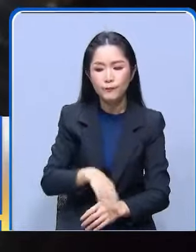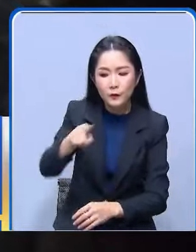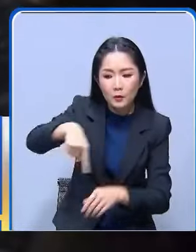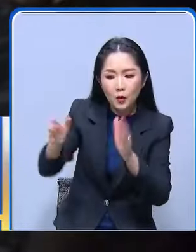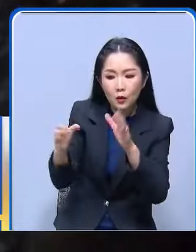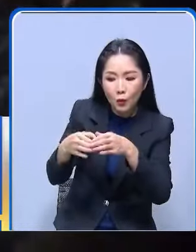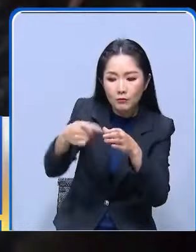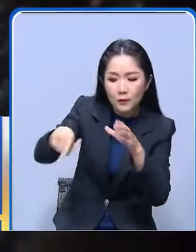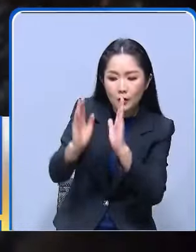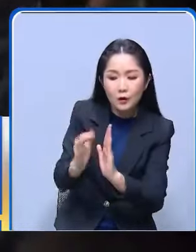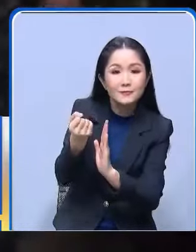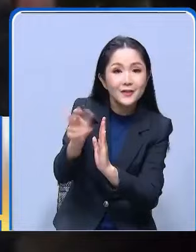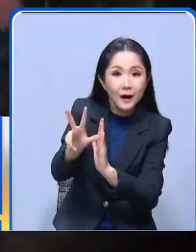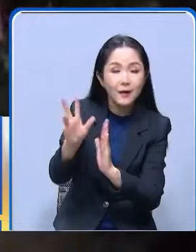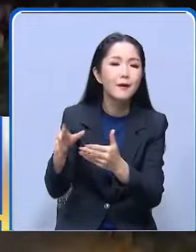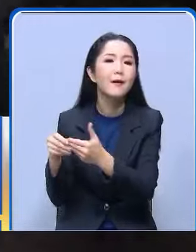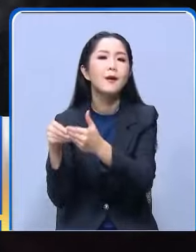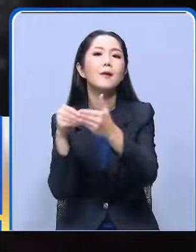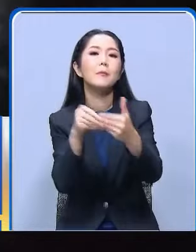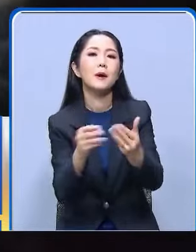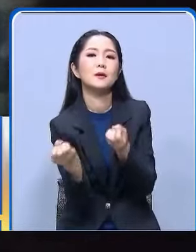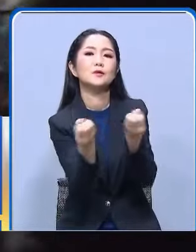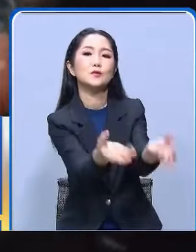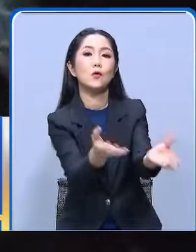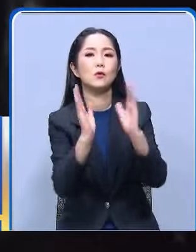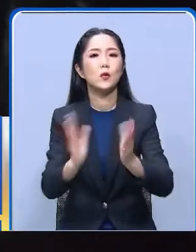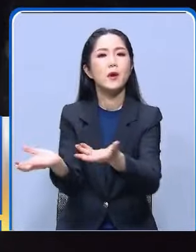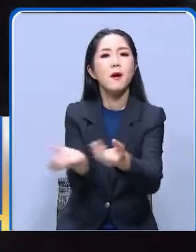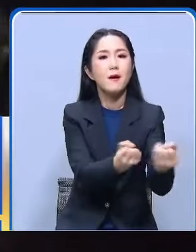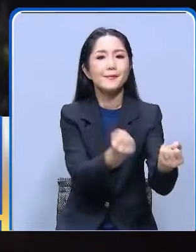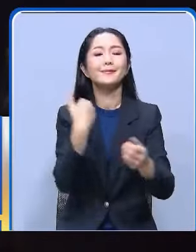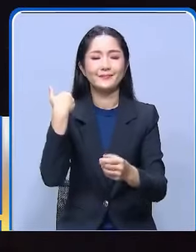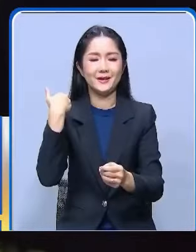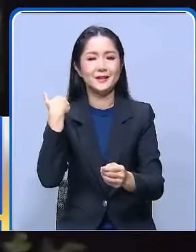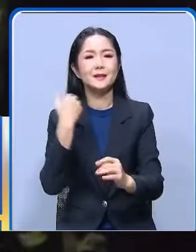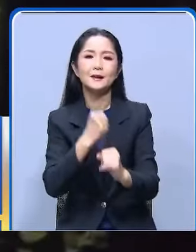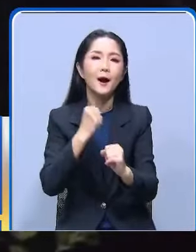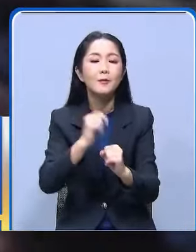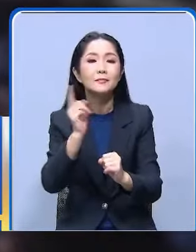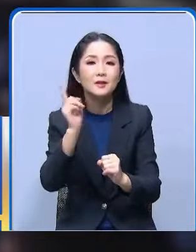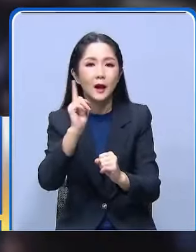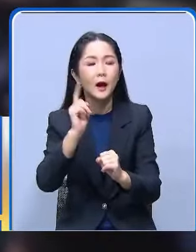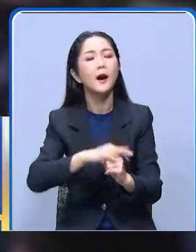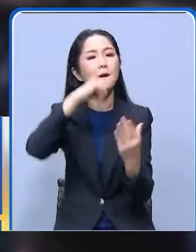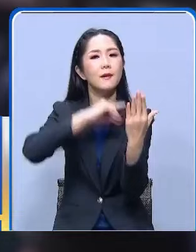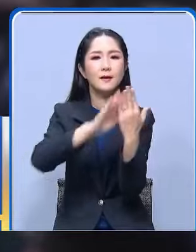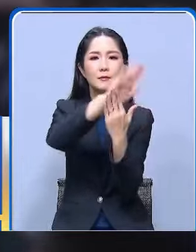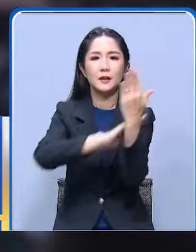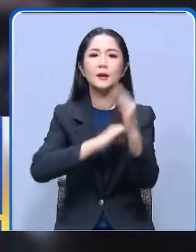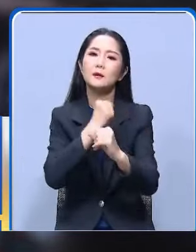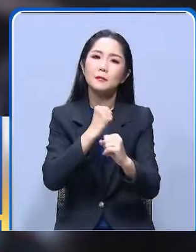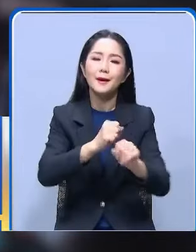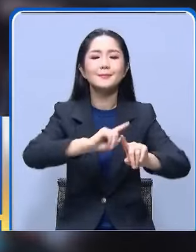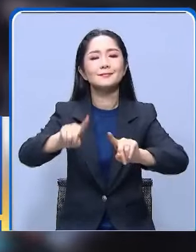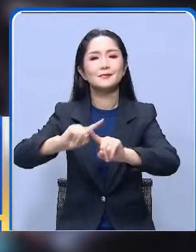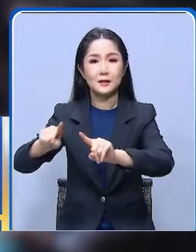ที่44บริเวณบ้านร่มเกล้าสหมิตรแล้วจะมีคนมารับต่อไปอีกทอดหนึ่งเพื่อส่งต่อเข้าพื้นที่ชั้นในซึ่งทางด้านของหน่วยงานความมั่น